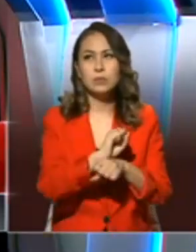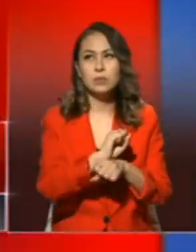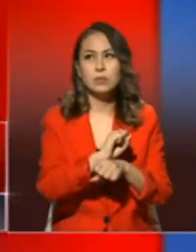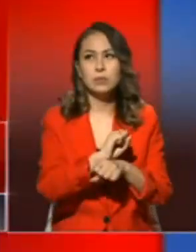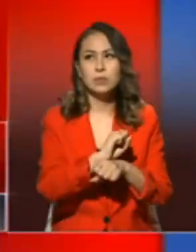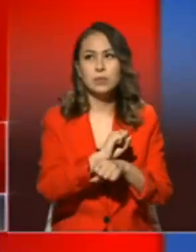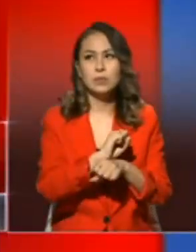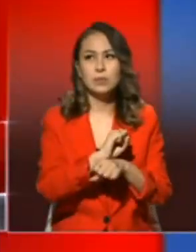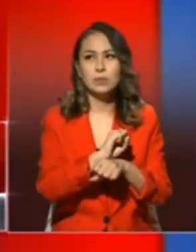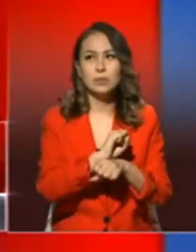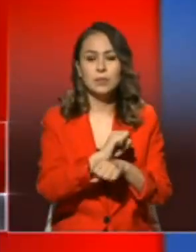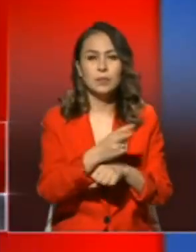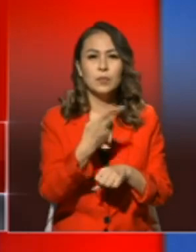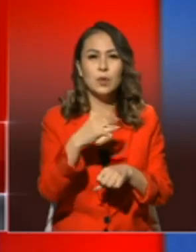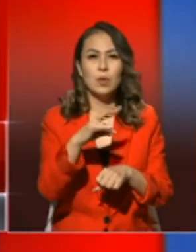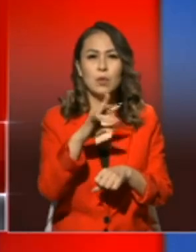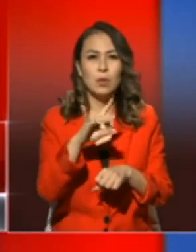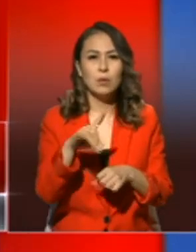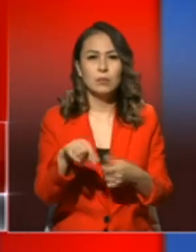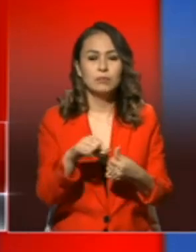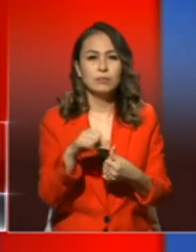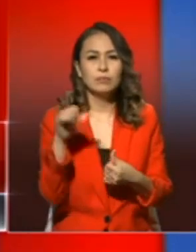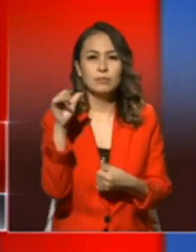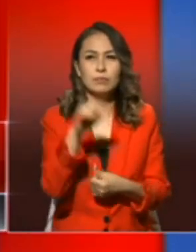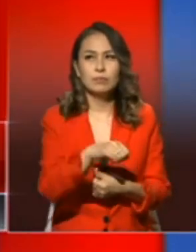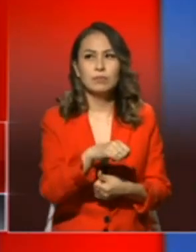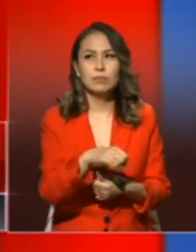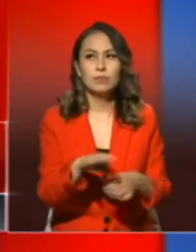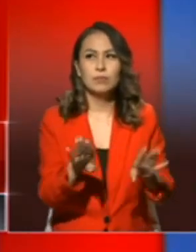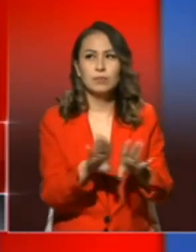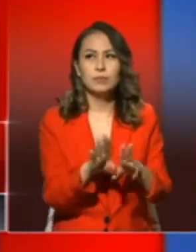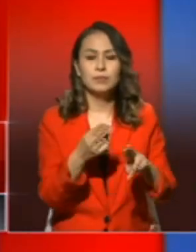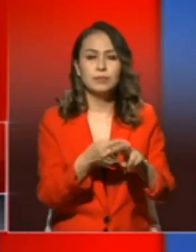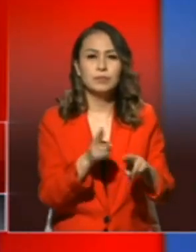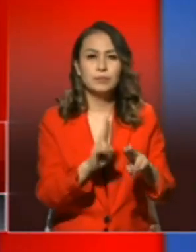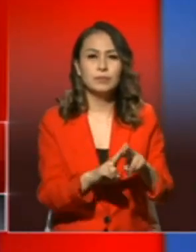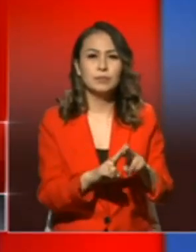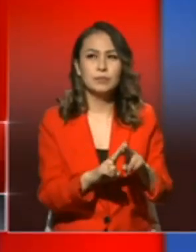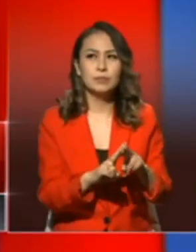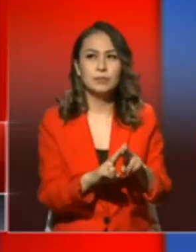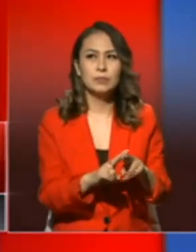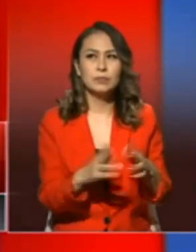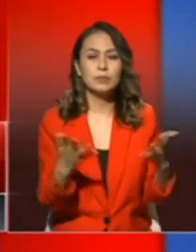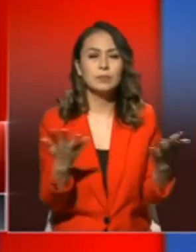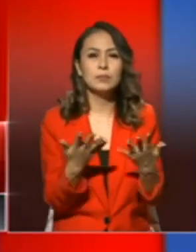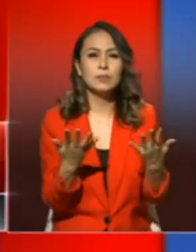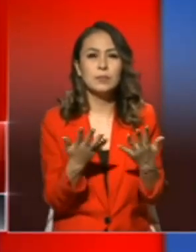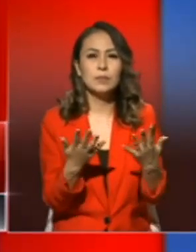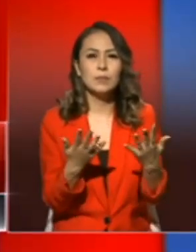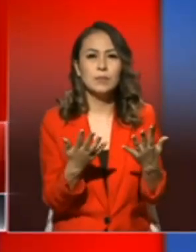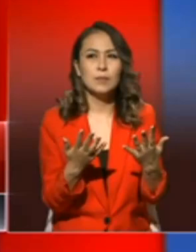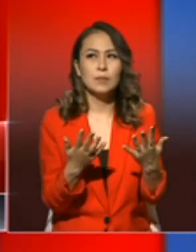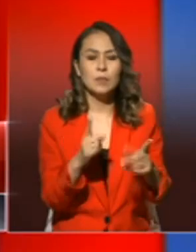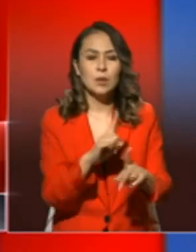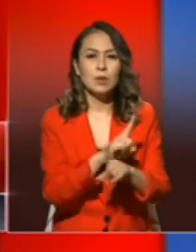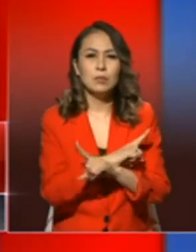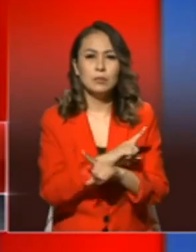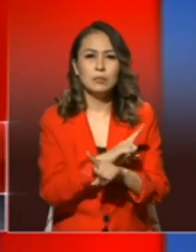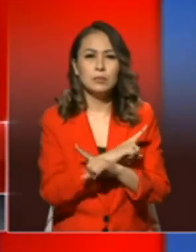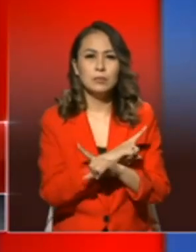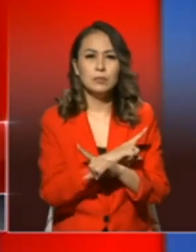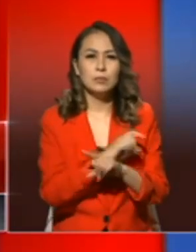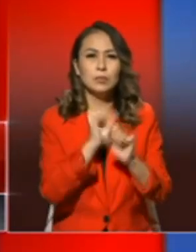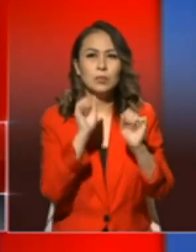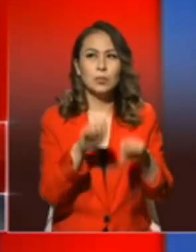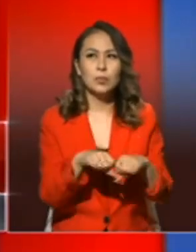мүшелері донорлыққа жарамсыз болады. Бұл кезде донорлыққа қандай мәйіттер донорлыққа